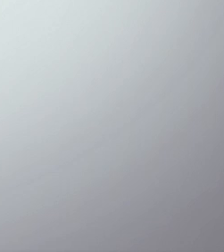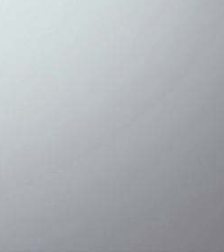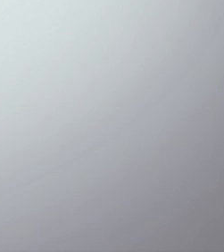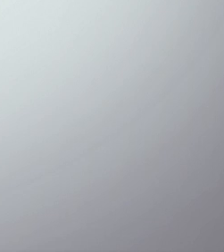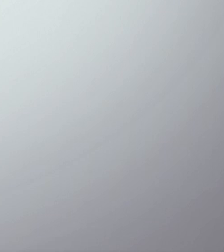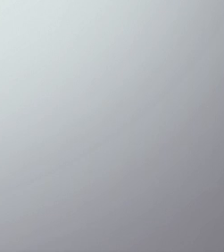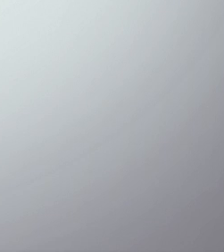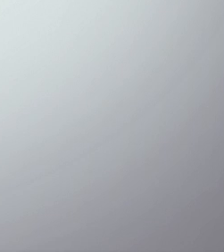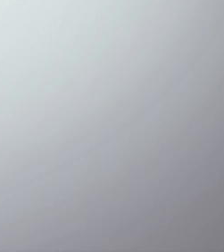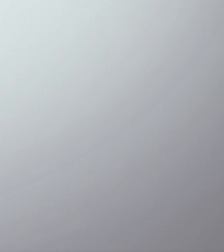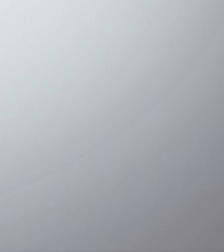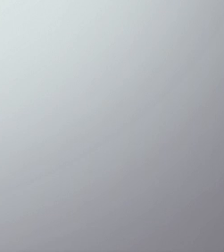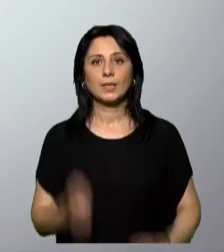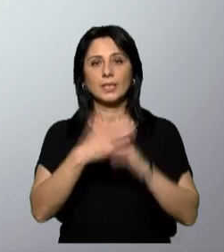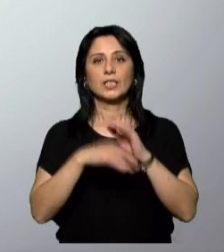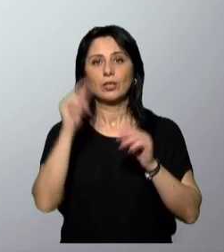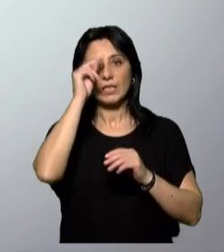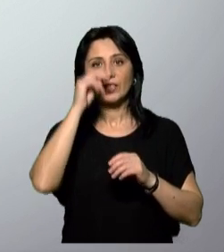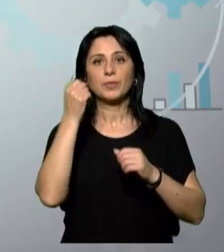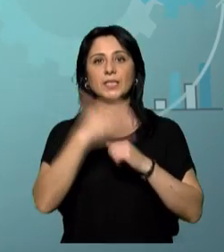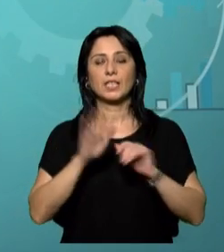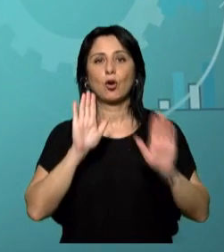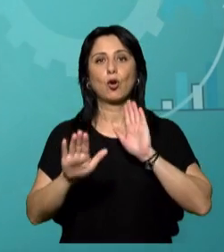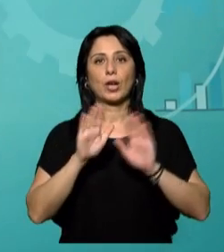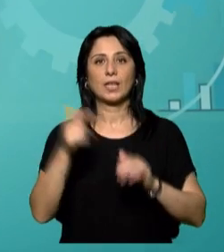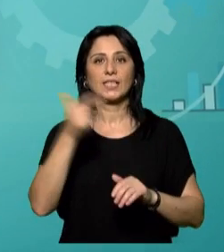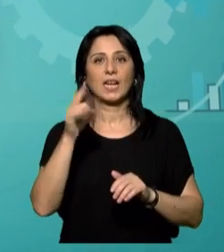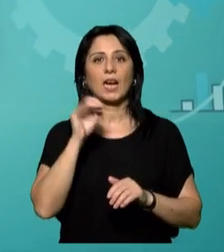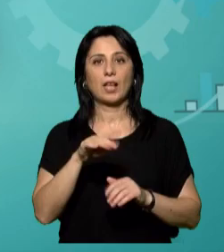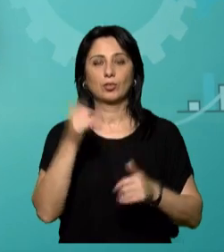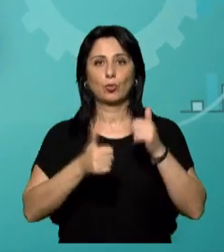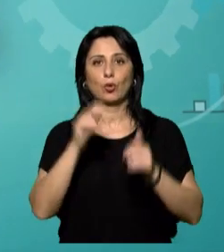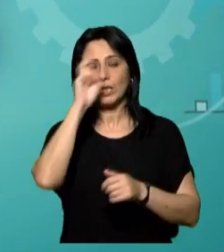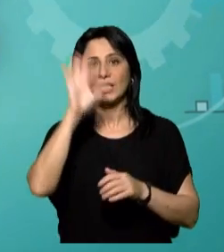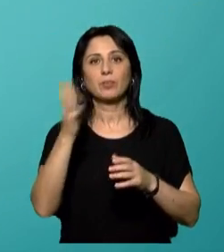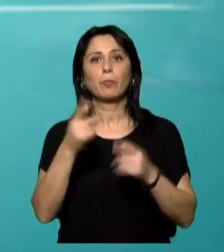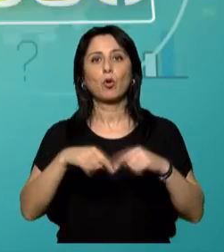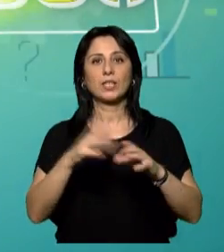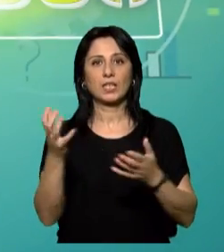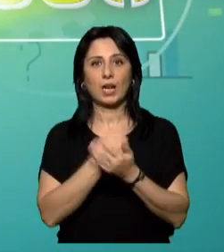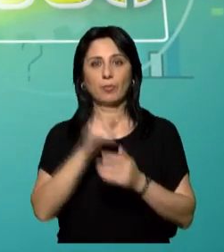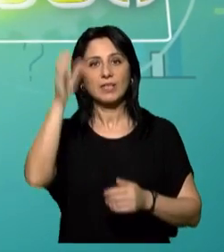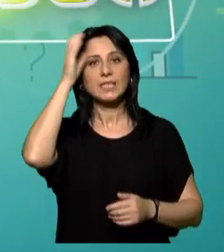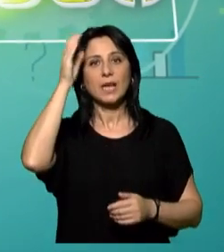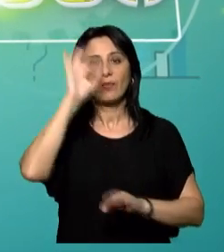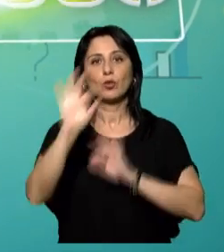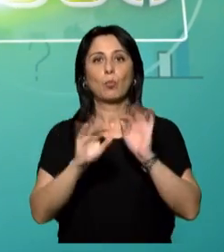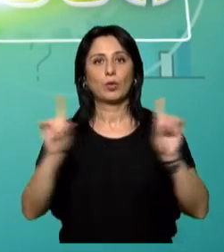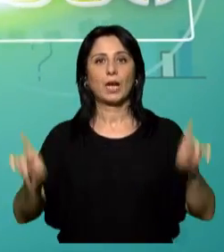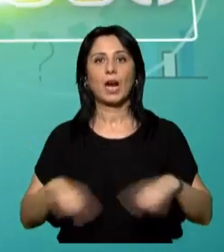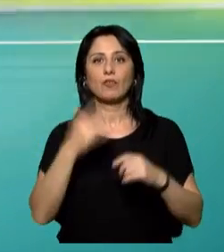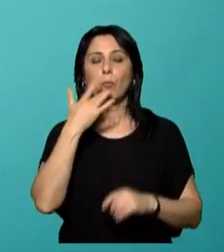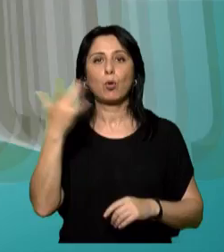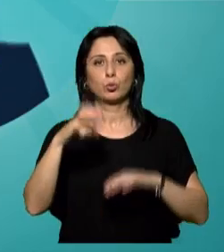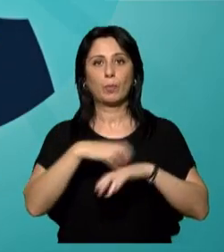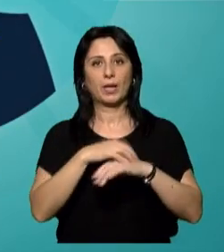Կենտրոնական ընտրական հանձնաժողովի ուսումնական կենտրոնի կողմից նախաձեռնած գրանտի մրցույթում հաղթողվող կառավարական կազմակերպություններ իրականացնում են կրթական նախագծեր։ 24